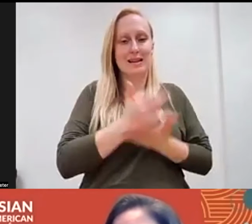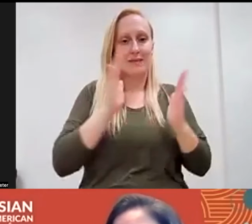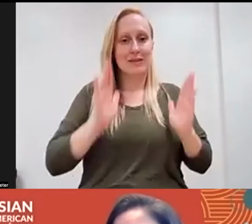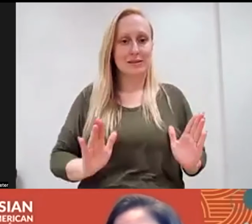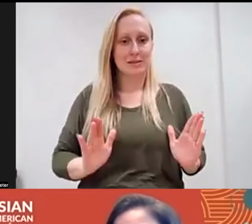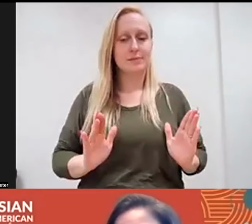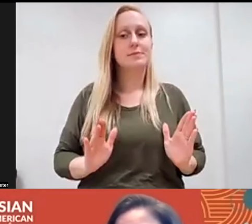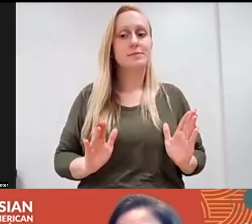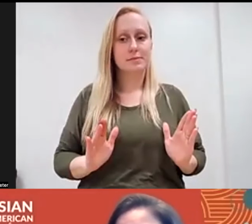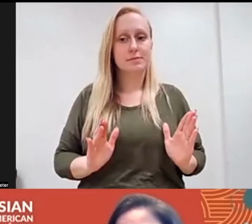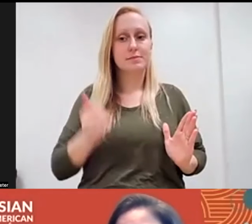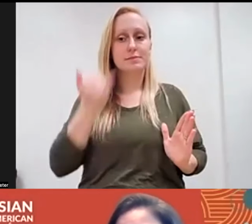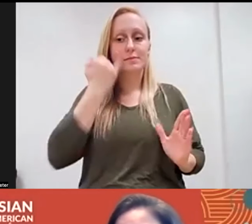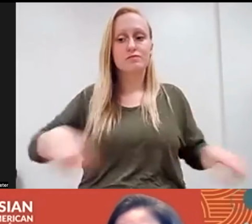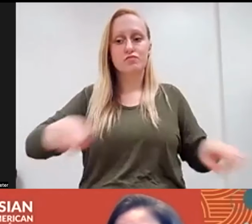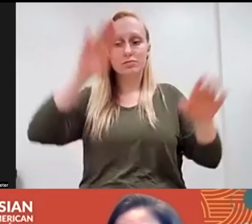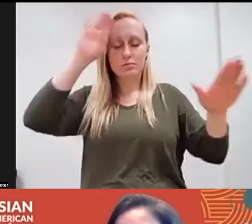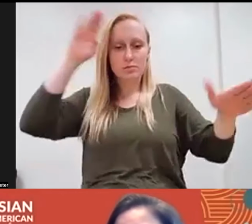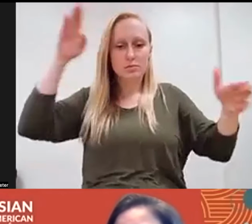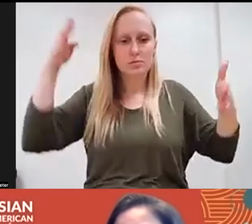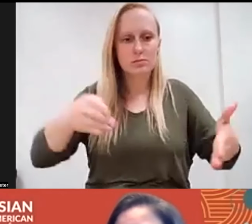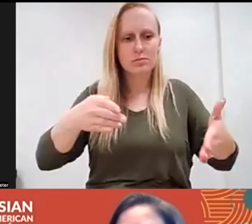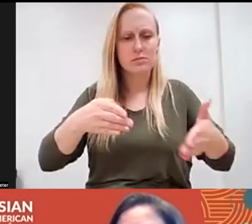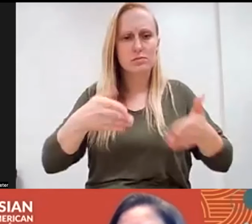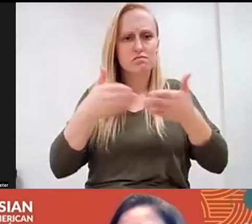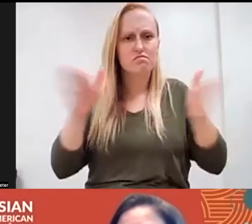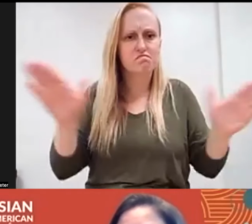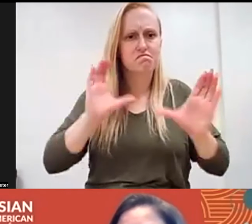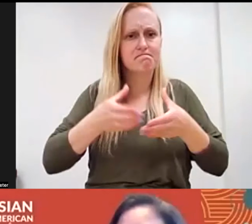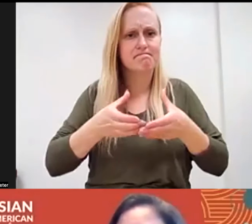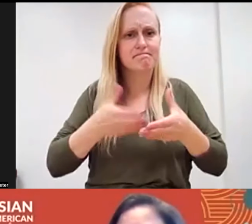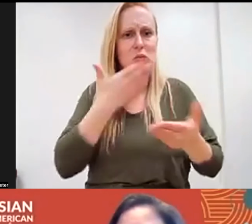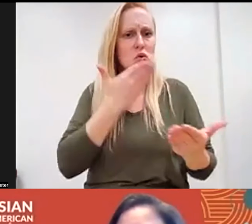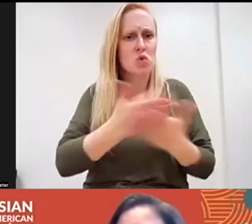سكان جزر المحيط الهادي هم